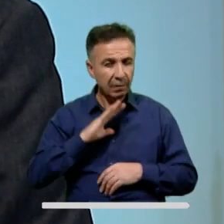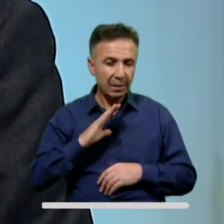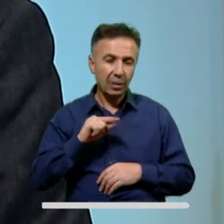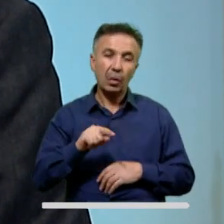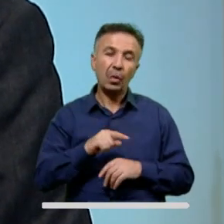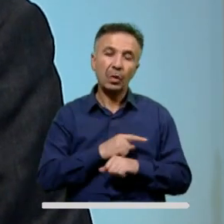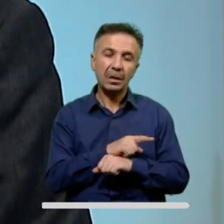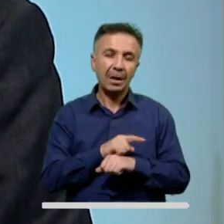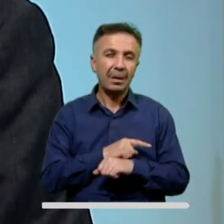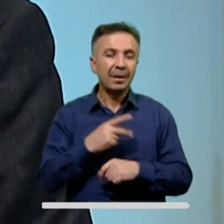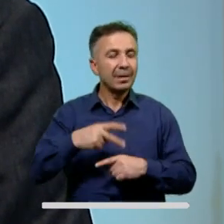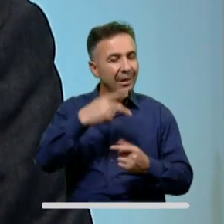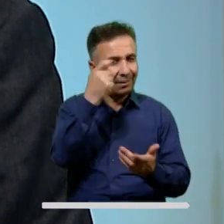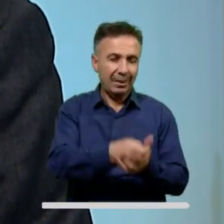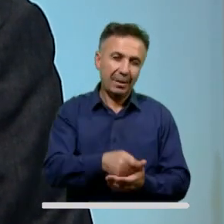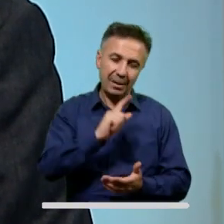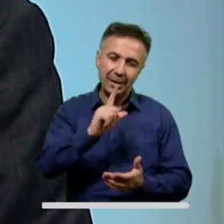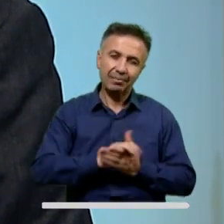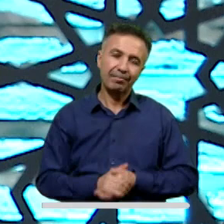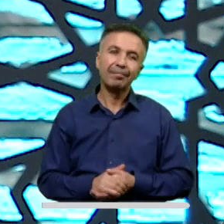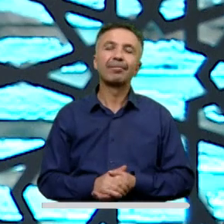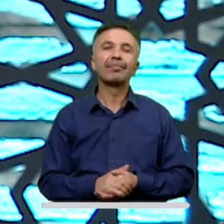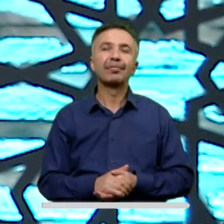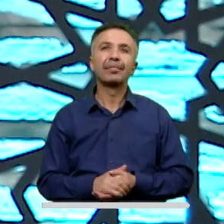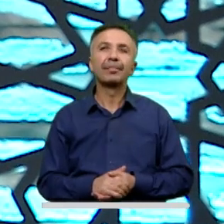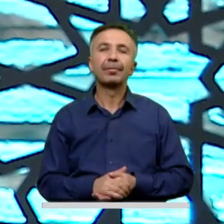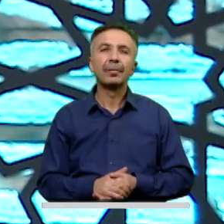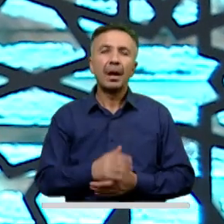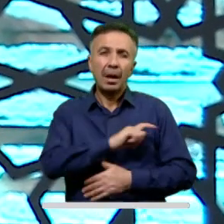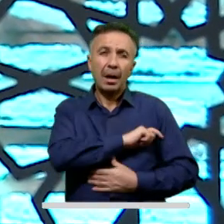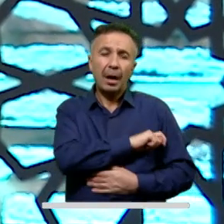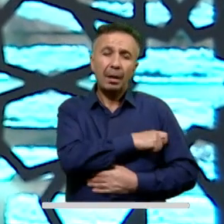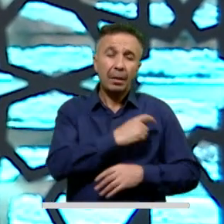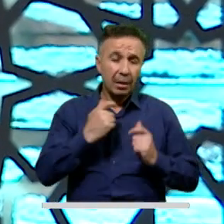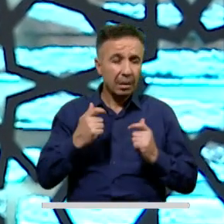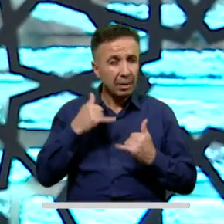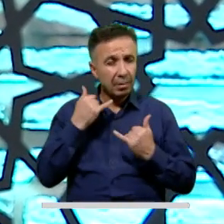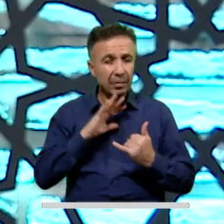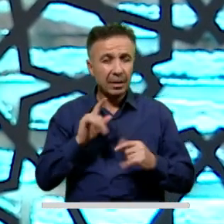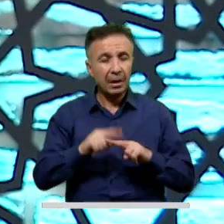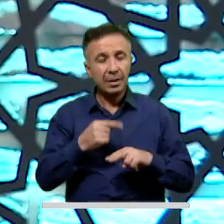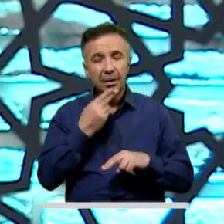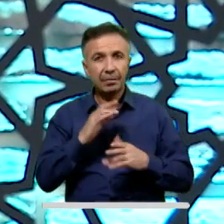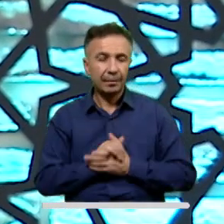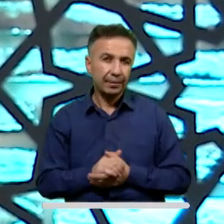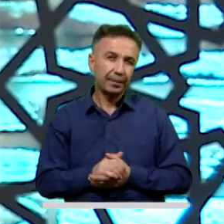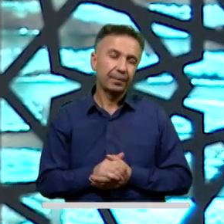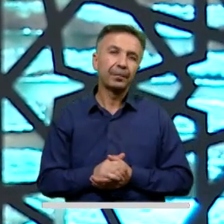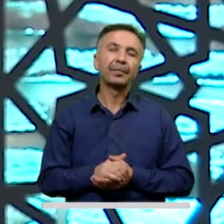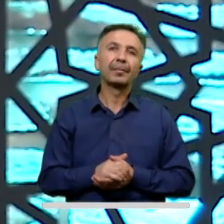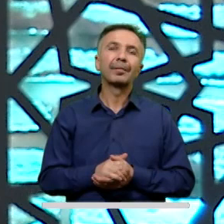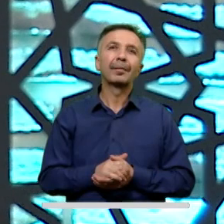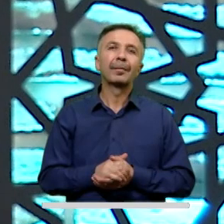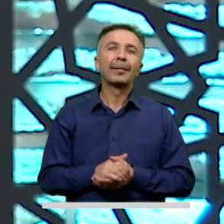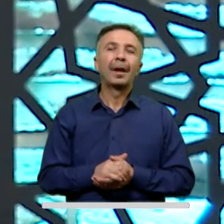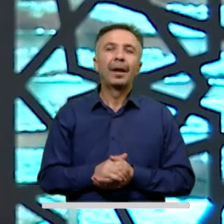zaman zekata tabi olur. Peki, teşekkür ederiz. Almanya'dan bir telefonumuz var. Ayşe Hanım telefon attığımızda. Hoş geldiniz Ayşe